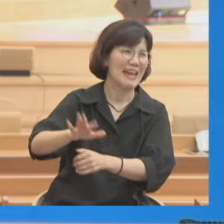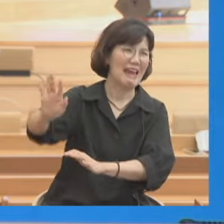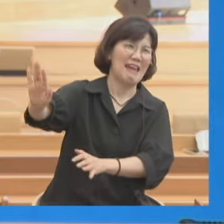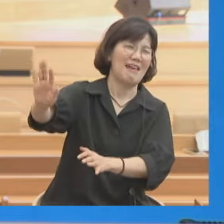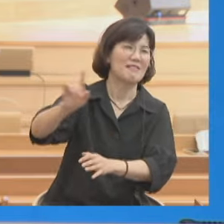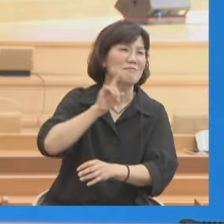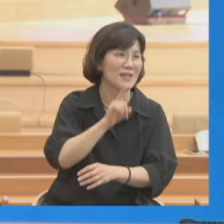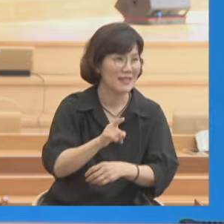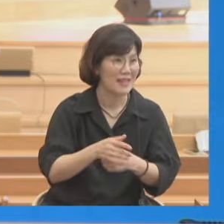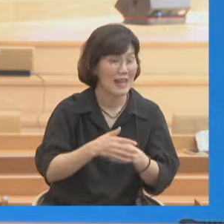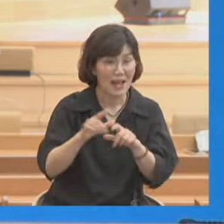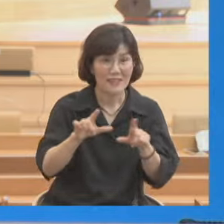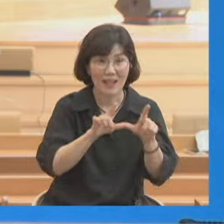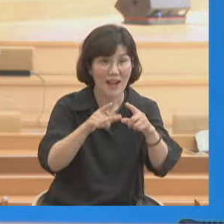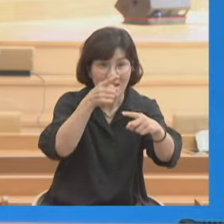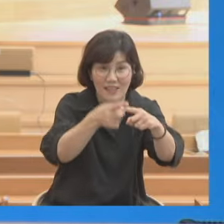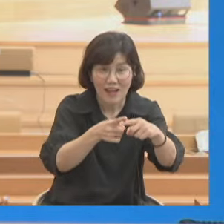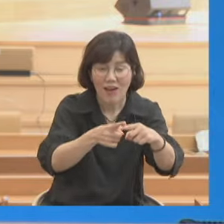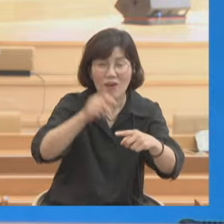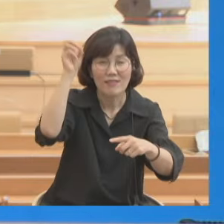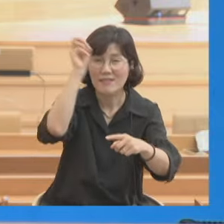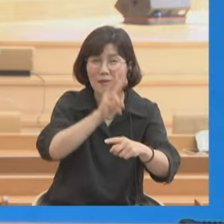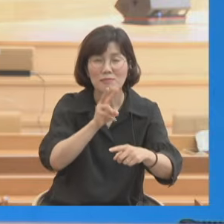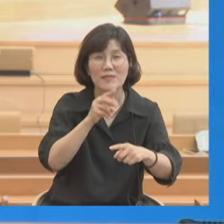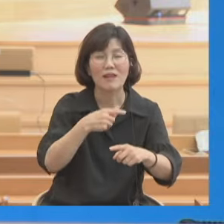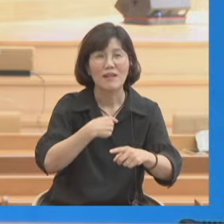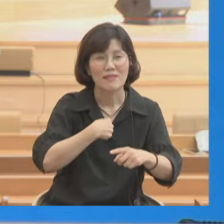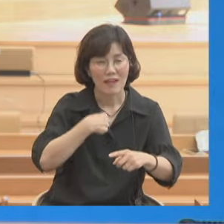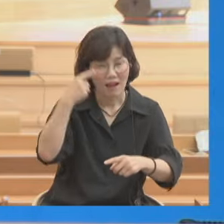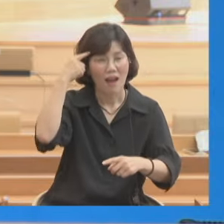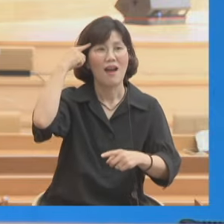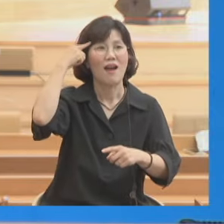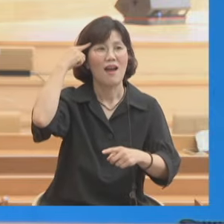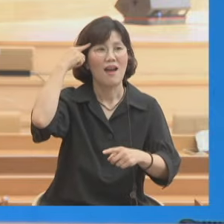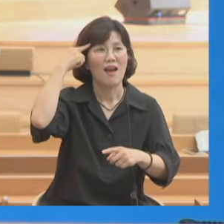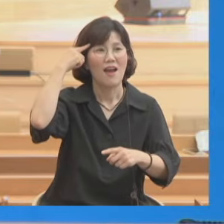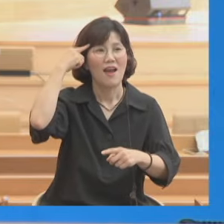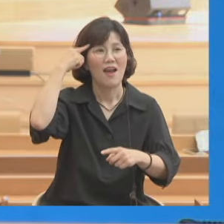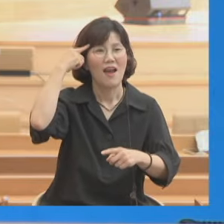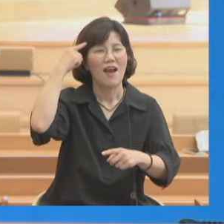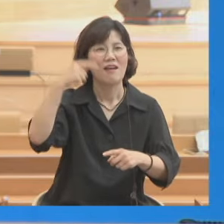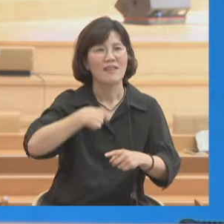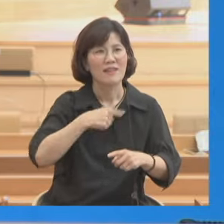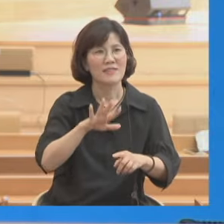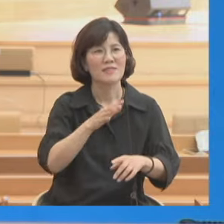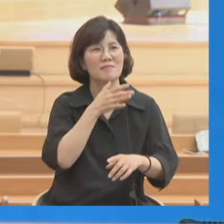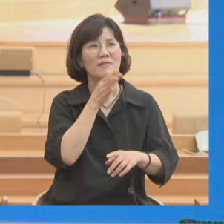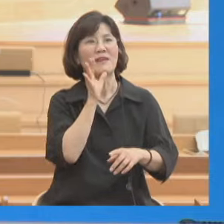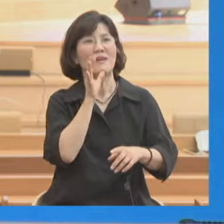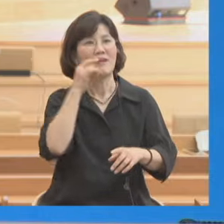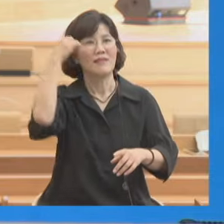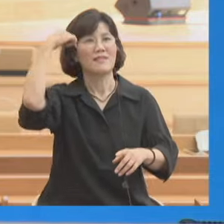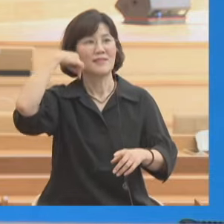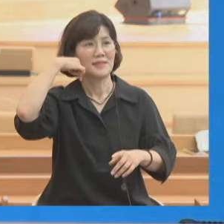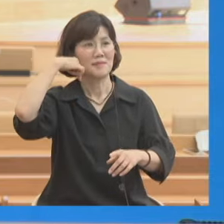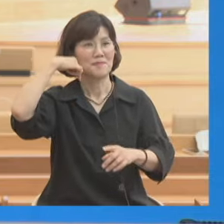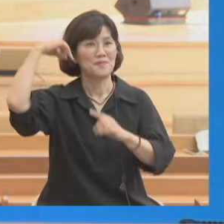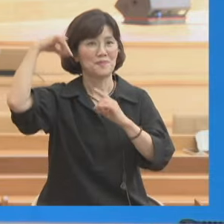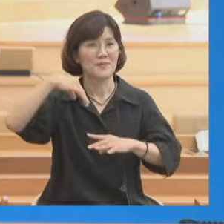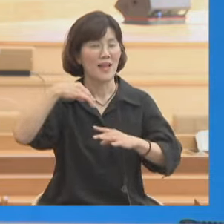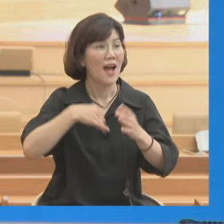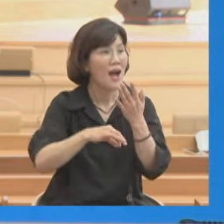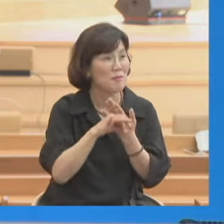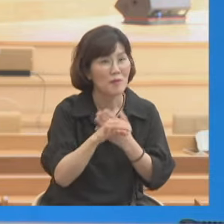그렇게 살다가 어느 날 갑자기 인식하게 되면, 인생의 오후를 맞이했다라는 것을 자각하게